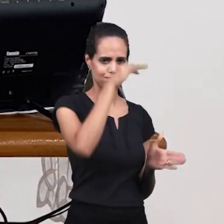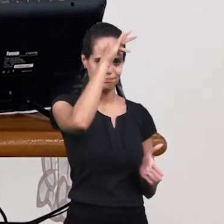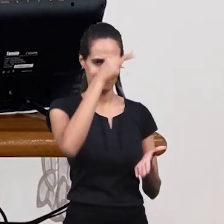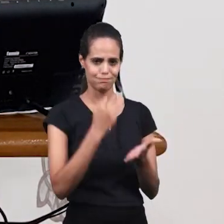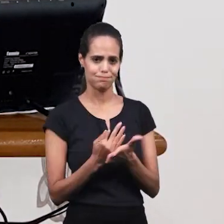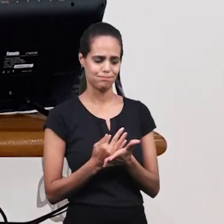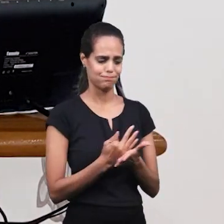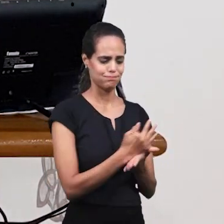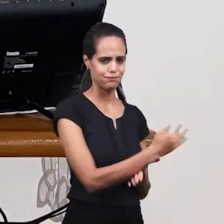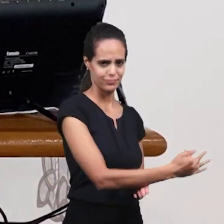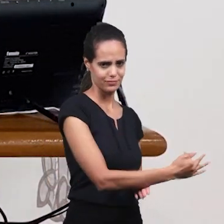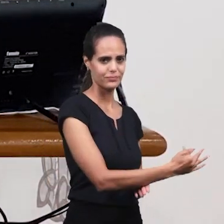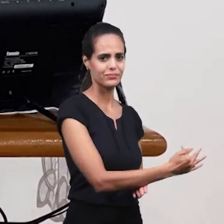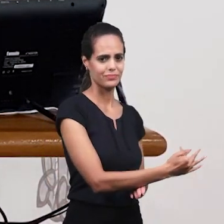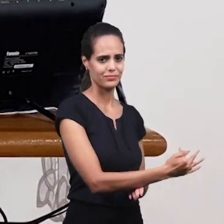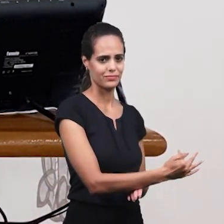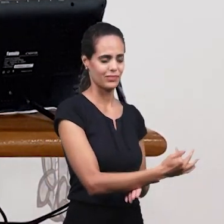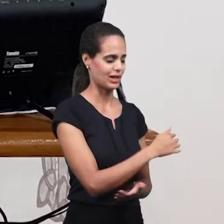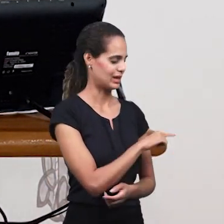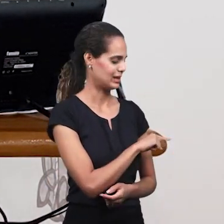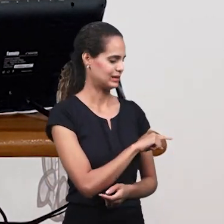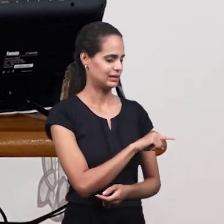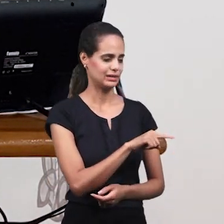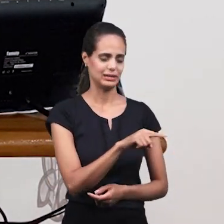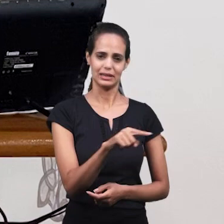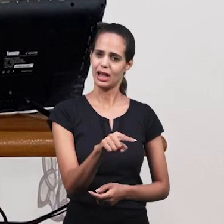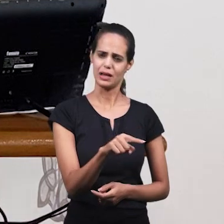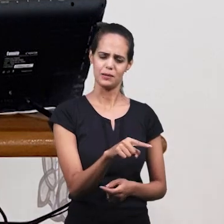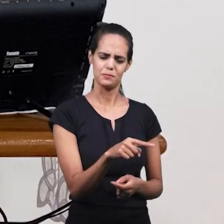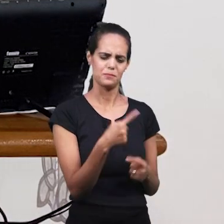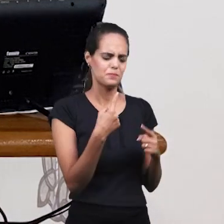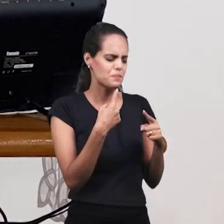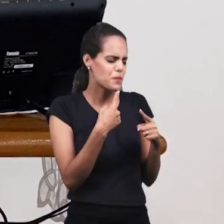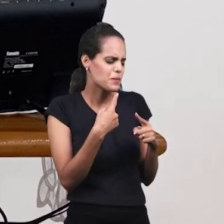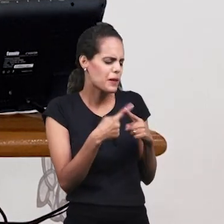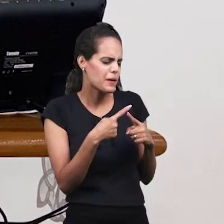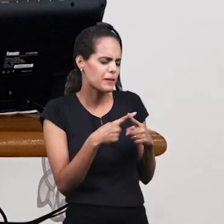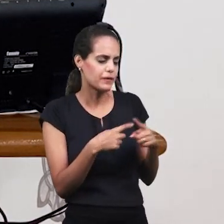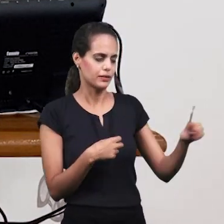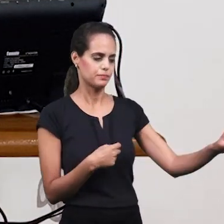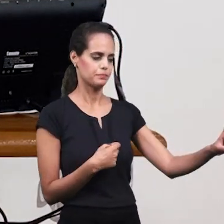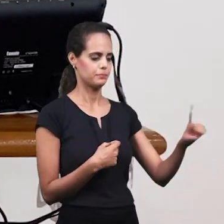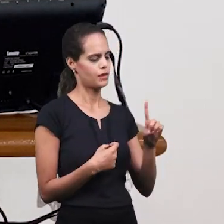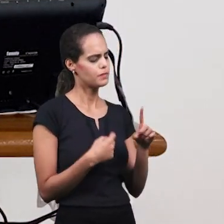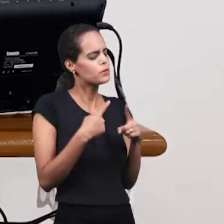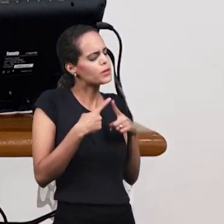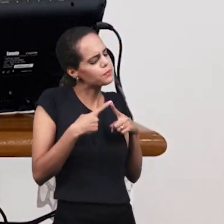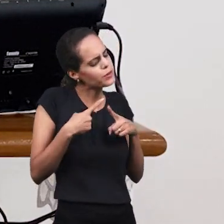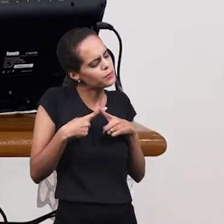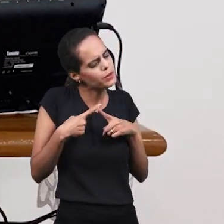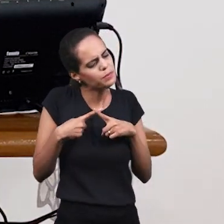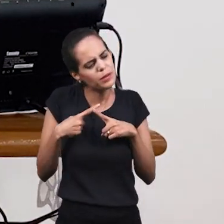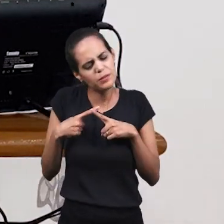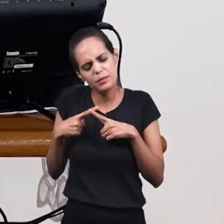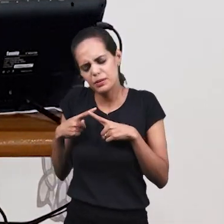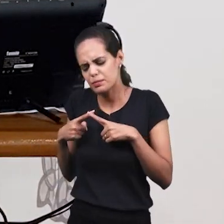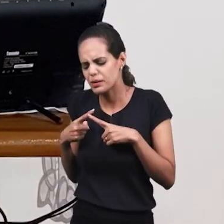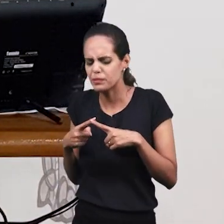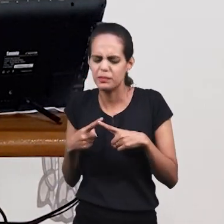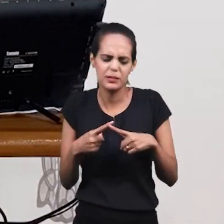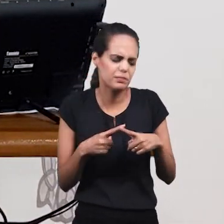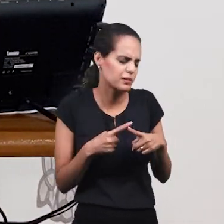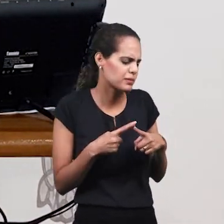avec les questionnements qui gèrent d'autres questionnements, c'est le rejet et